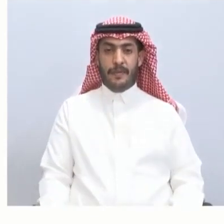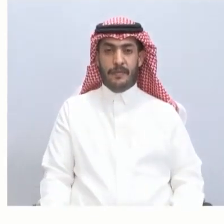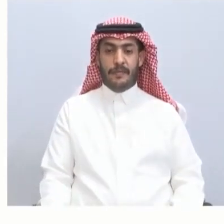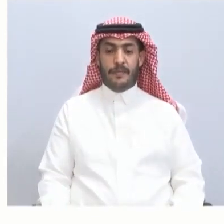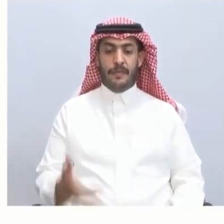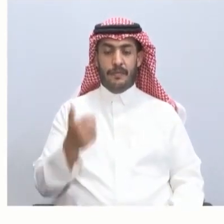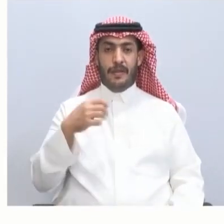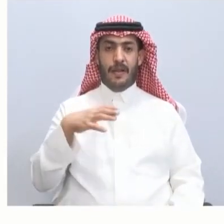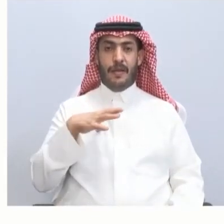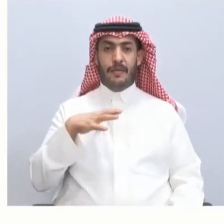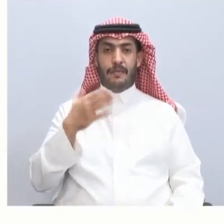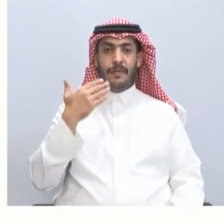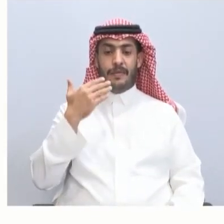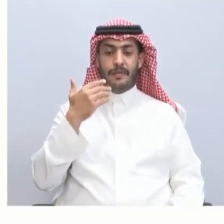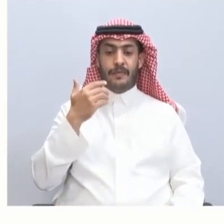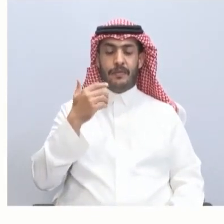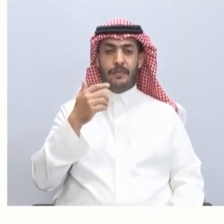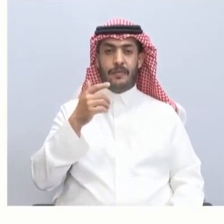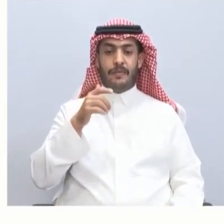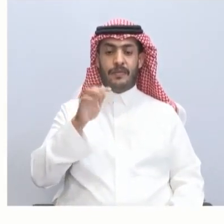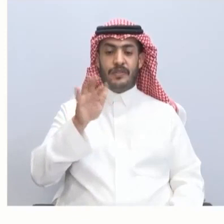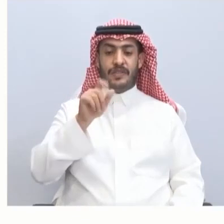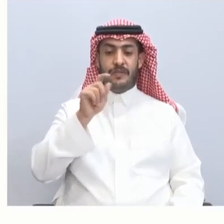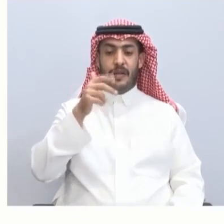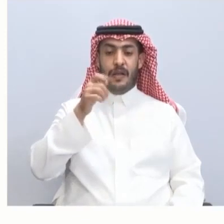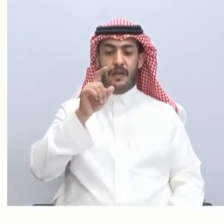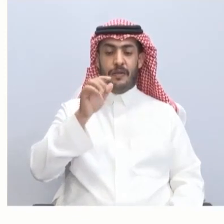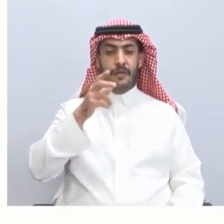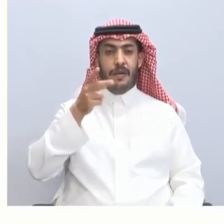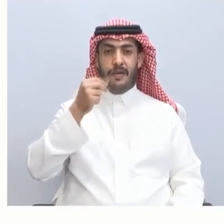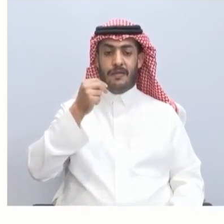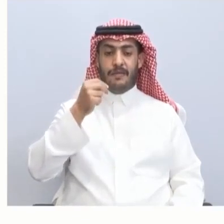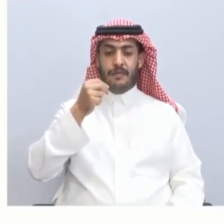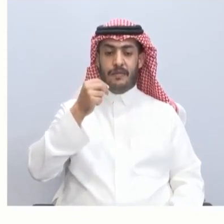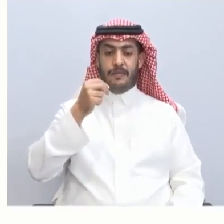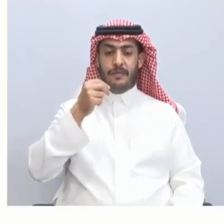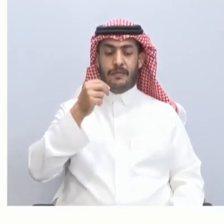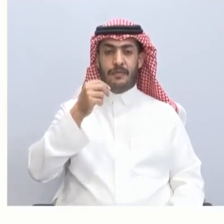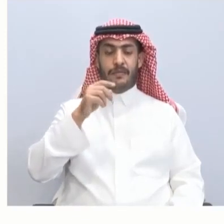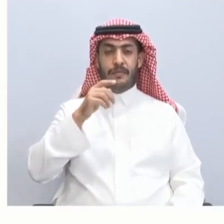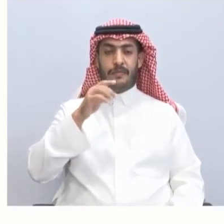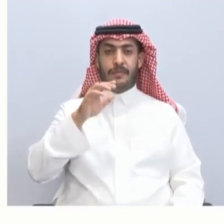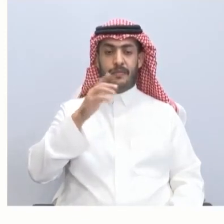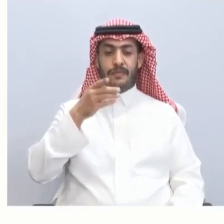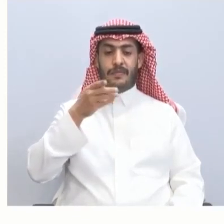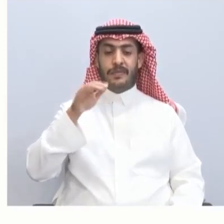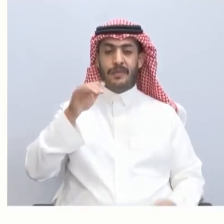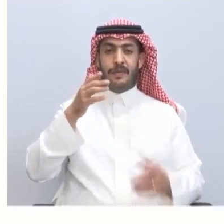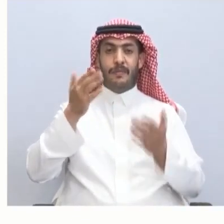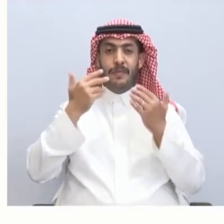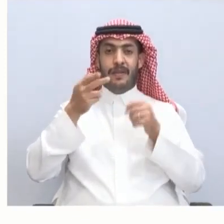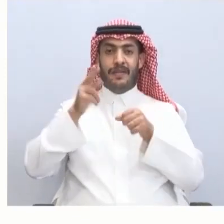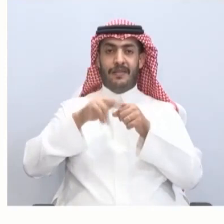اميرا على مكه هل قبل الشريف غالب لم يقبل بهذا الوضع فماذا فعل سار الى